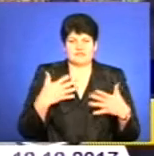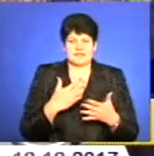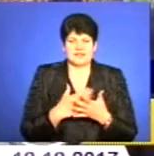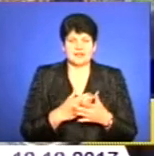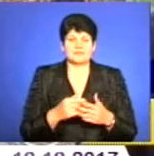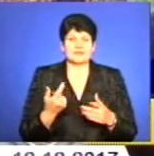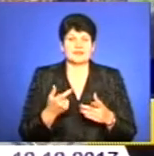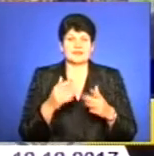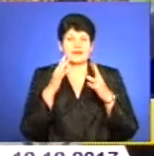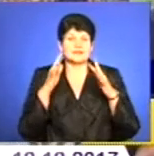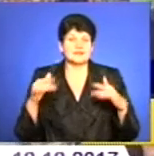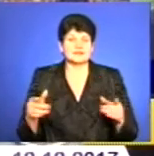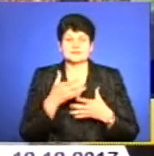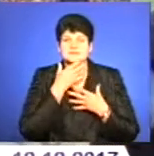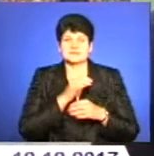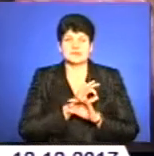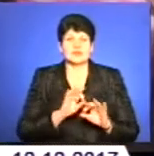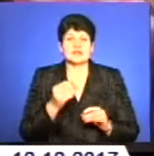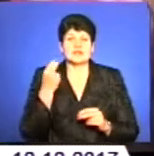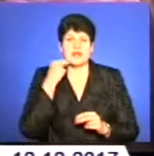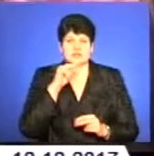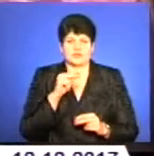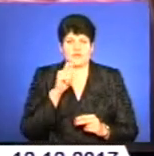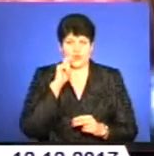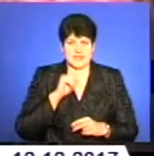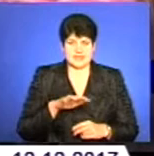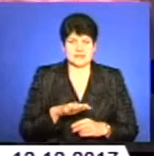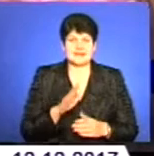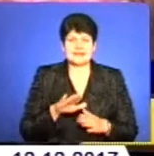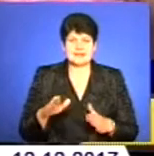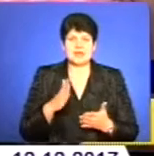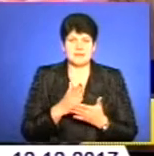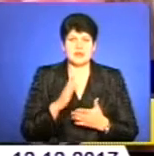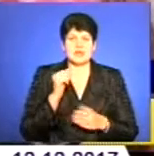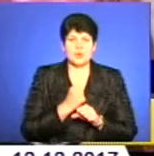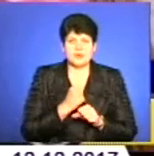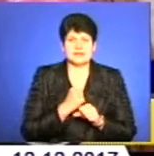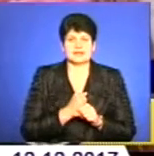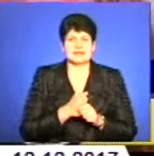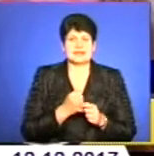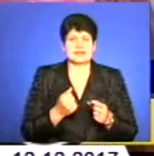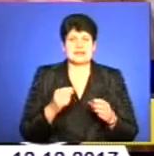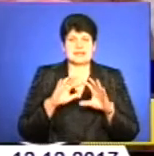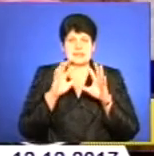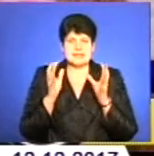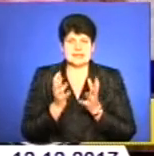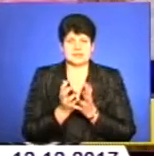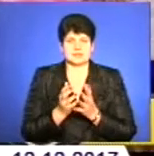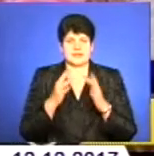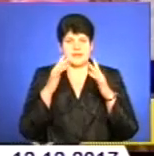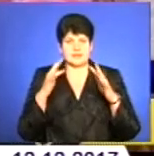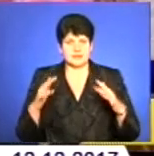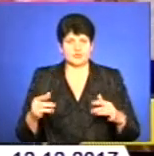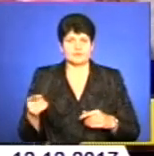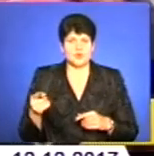вона просто неперевершена. Одна з найкращих, до речі, в Україні. Діти мали робити іграшки на ялинку в місті Тернополі і